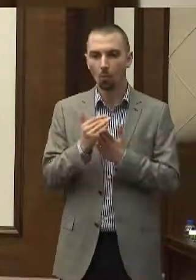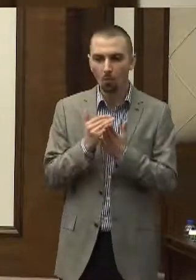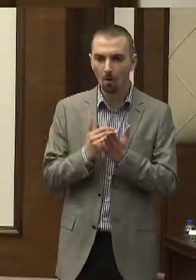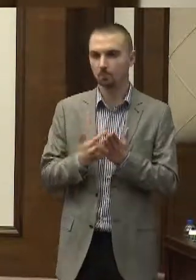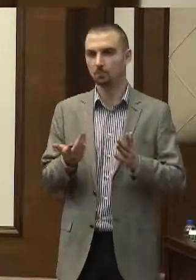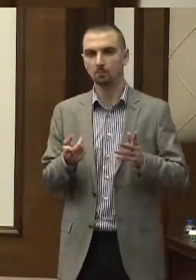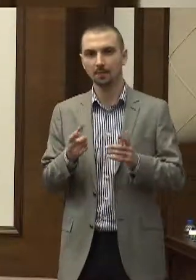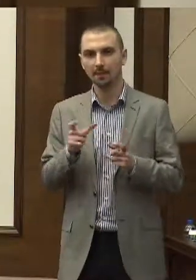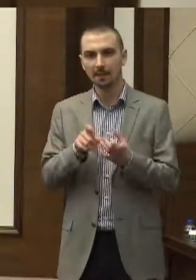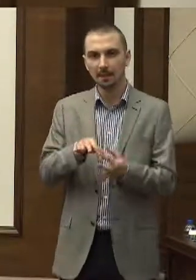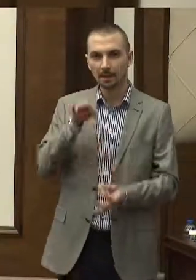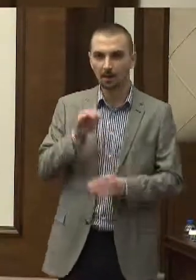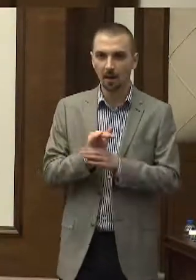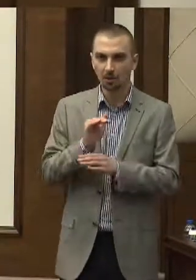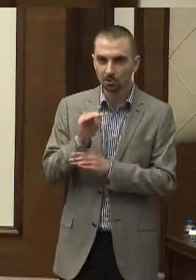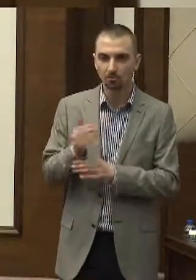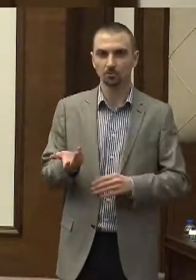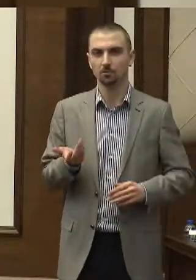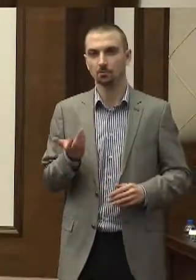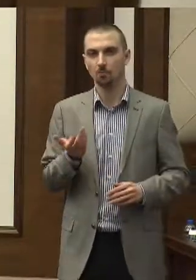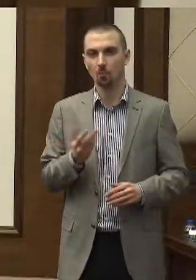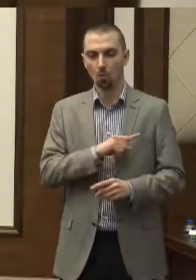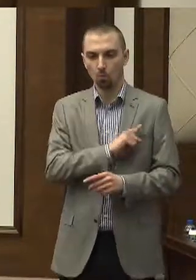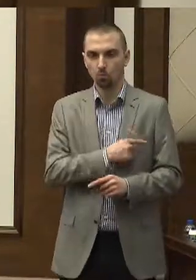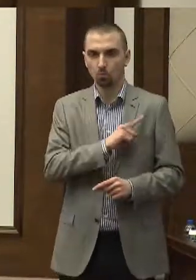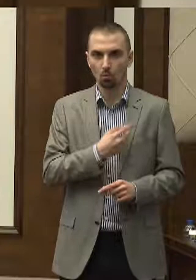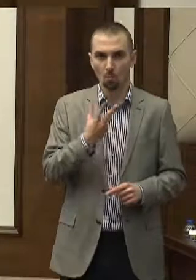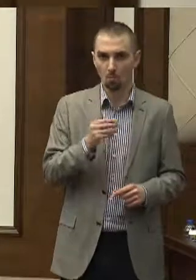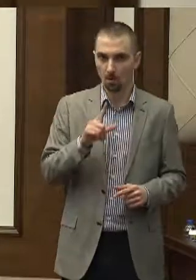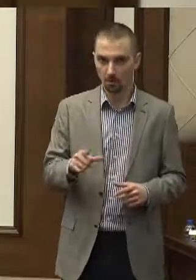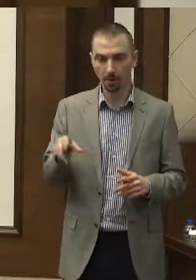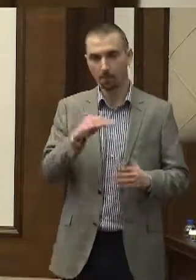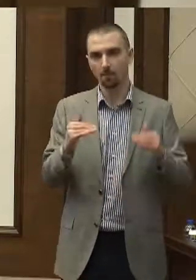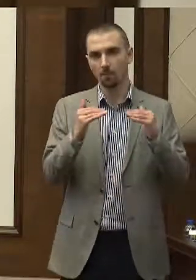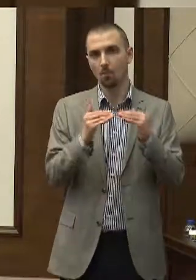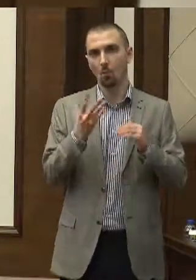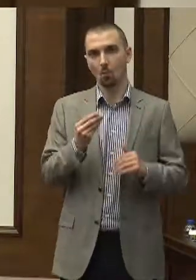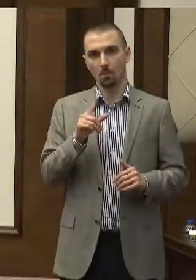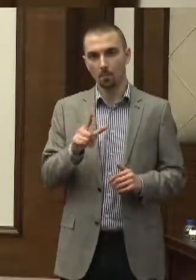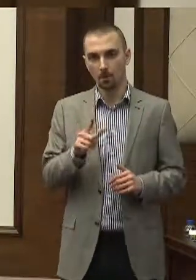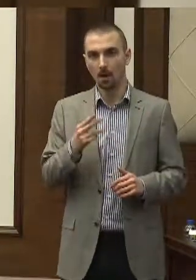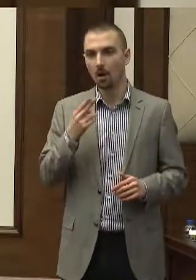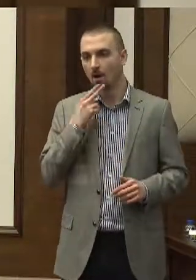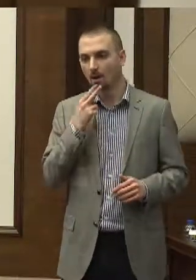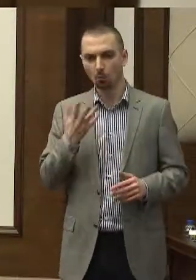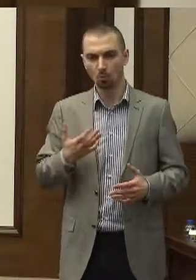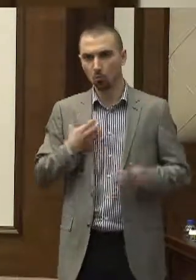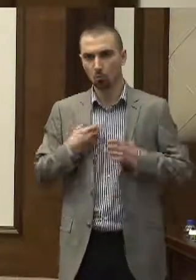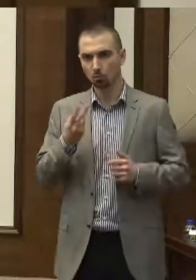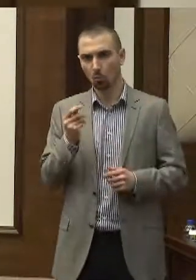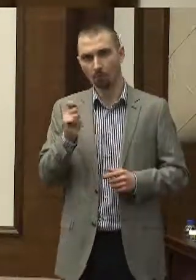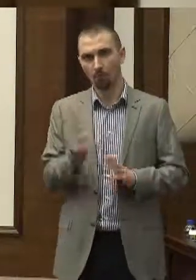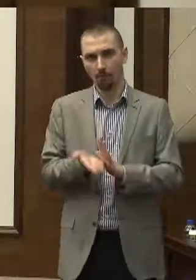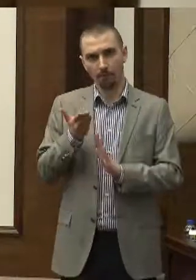ve insanca yaşama isteğinin giderek güçlendiği bir dönemde kadınların karşı karşıya kaldığı tehditler,